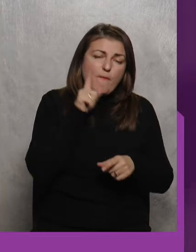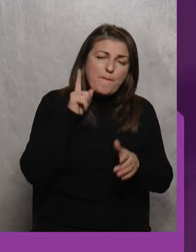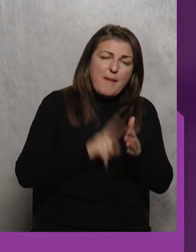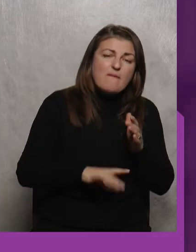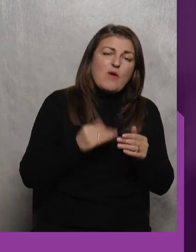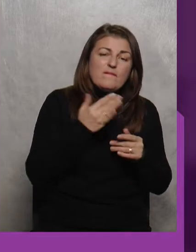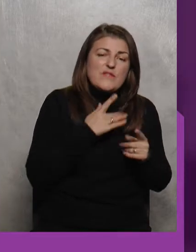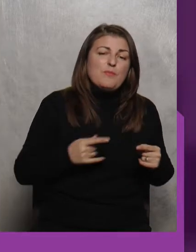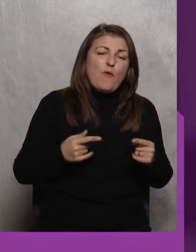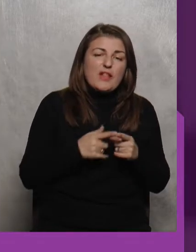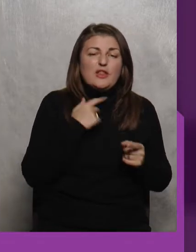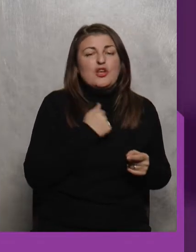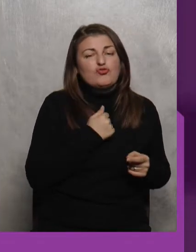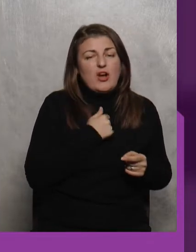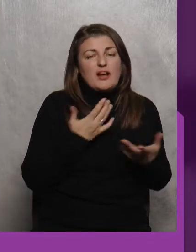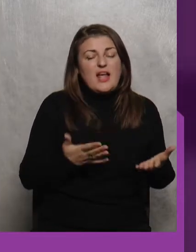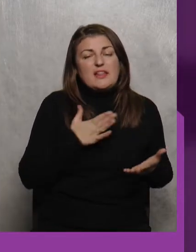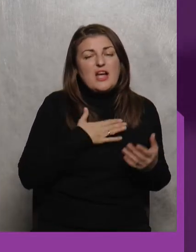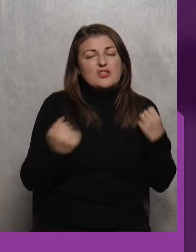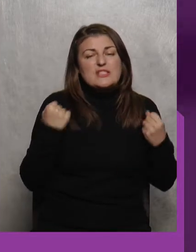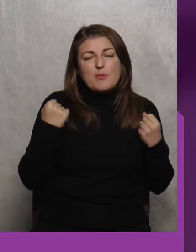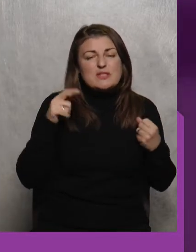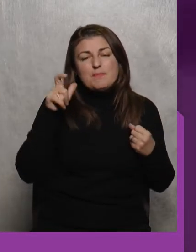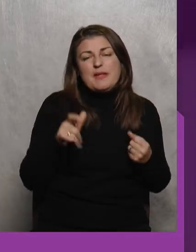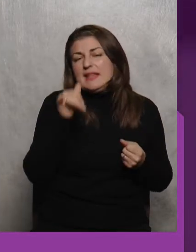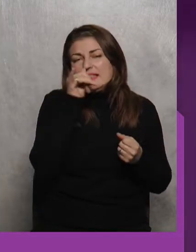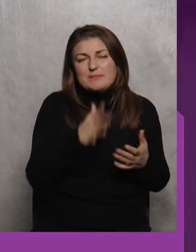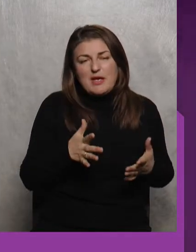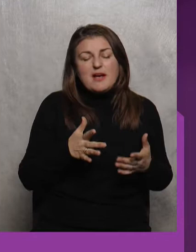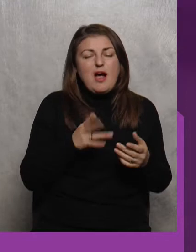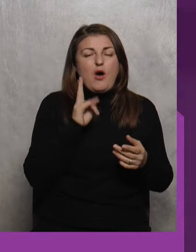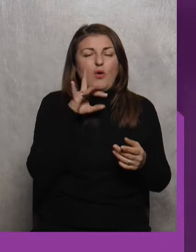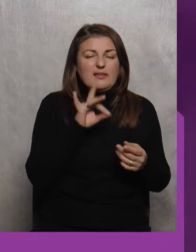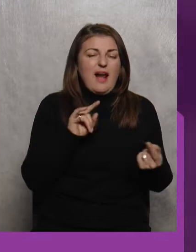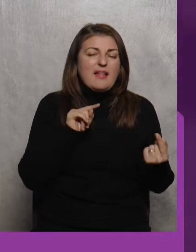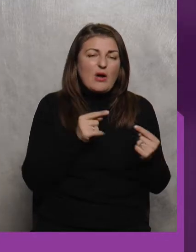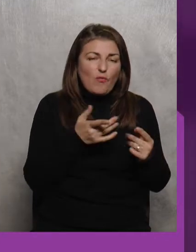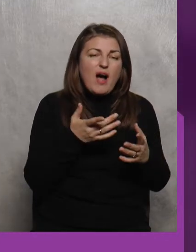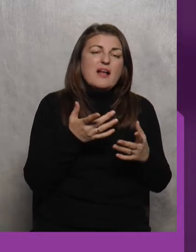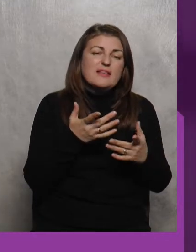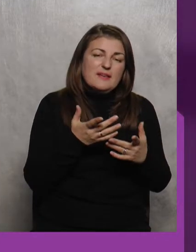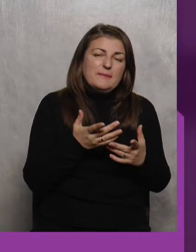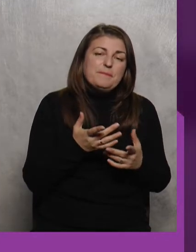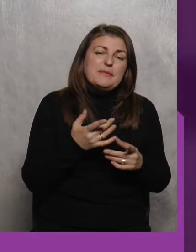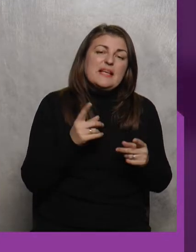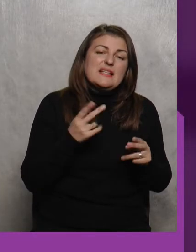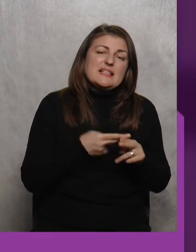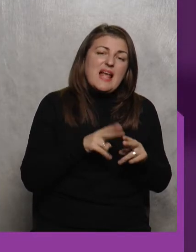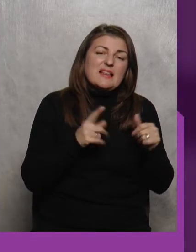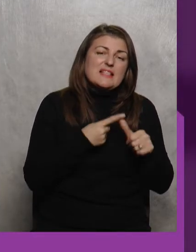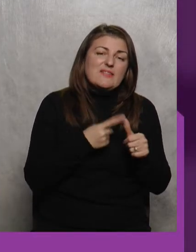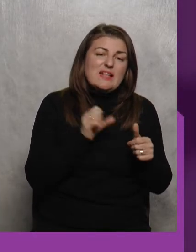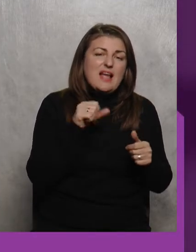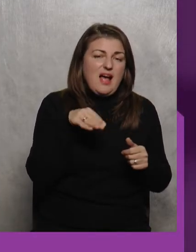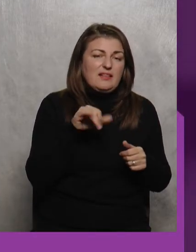і відповідно, на жаль, наш спортсмен не зміг контратакувати і стримати навіть суперника. Це називається